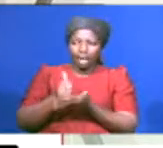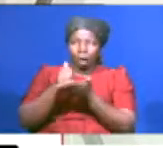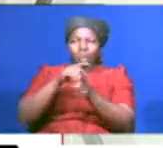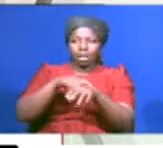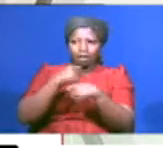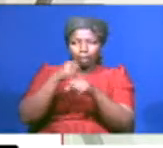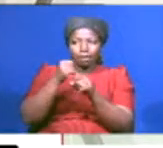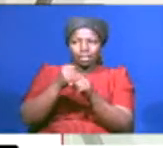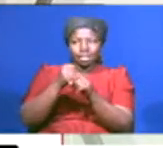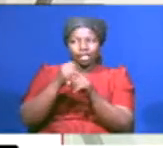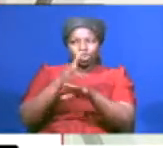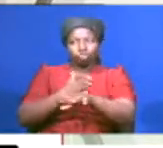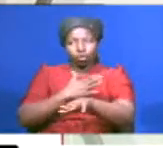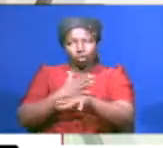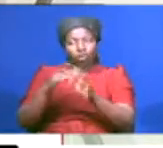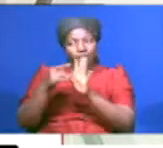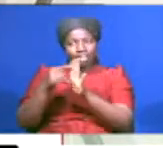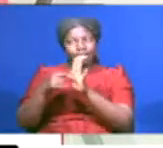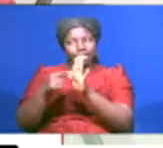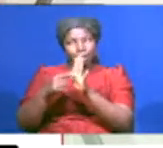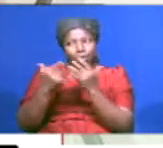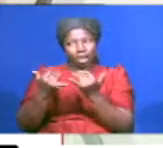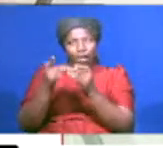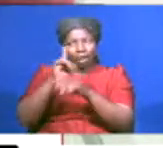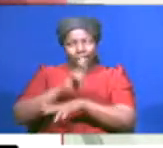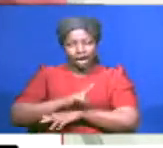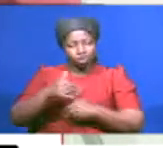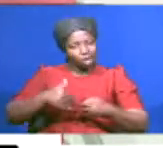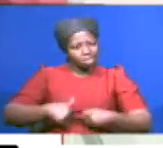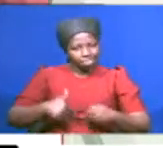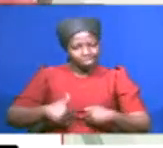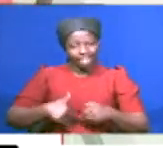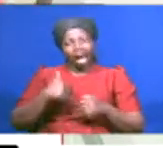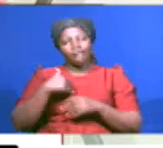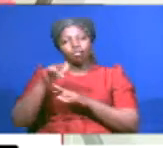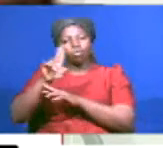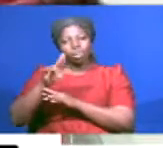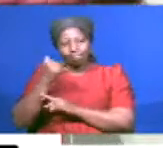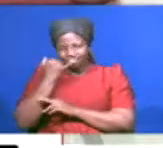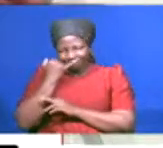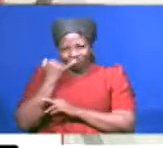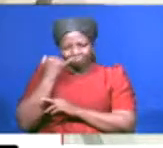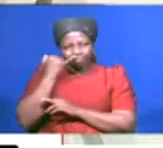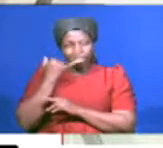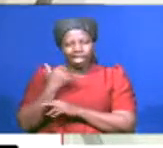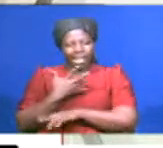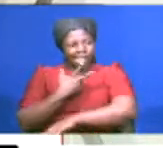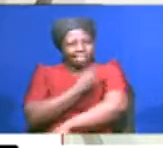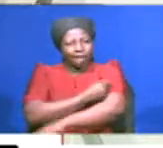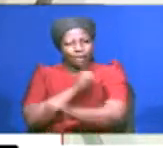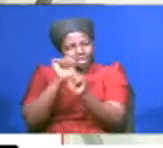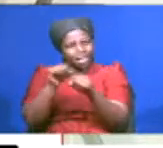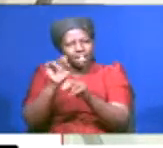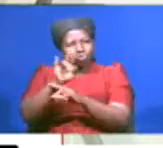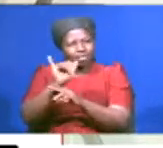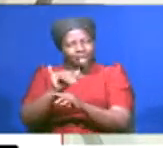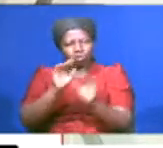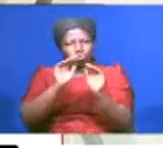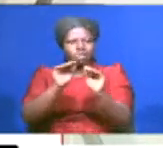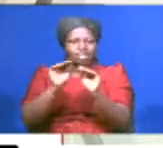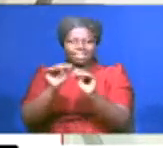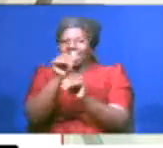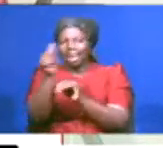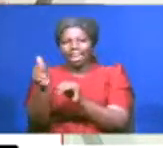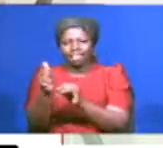vijana. Vijana wanaharibika sana. Kuna madawa kuleva, kuna mambo mengi. Unaweza kuyatumia kuelimishana wewe wenyewe kwa wenyewe.